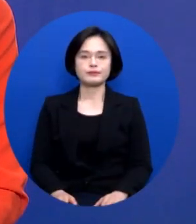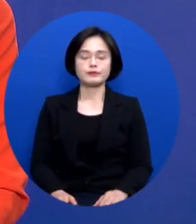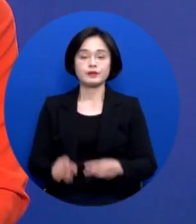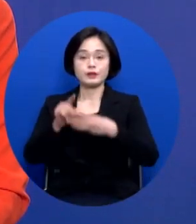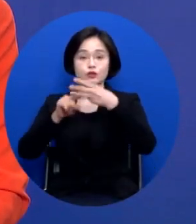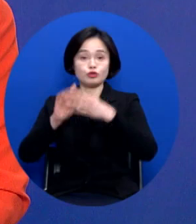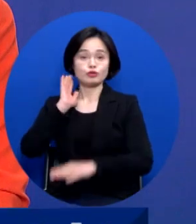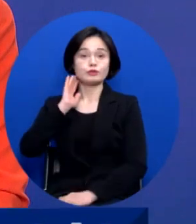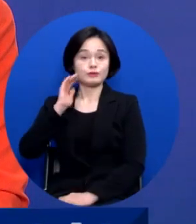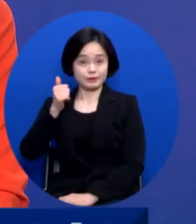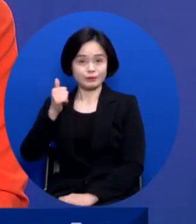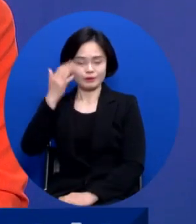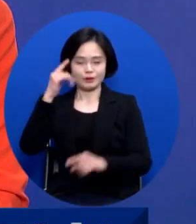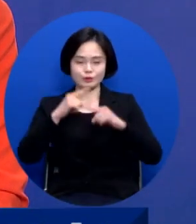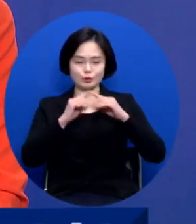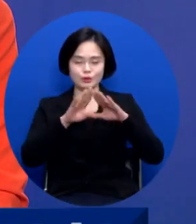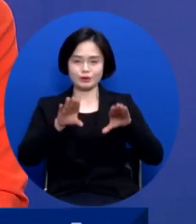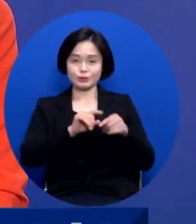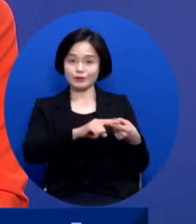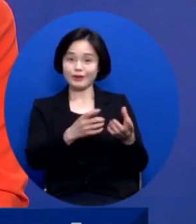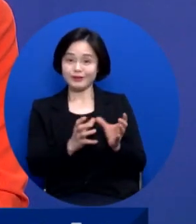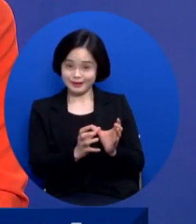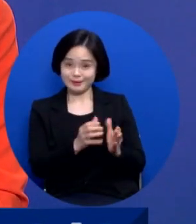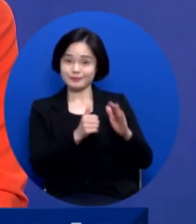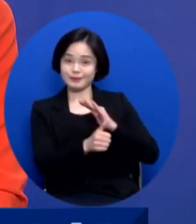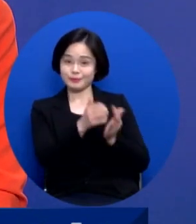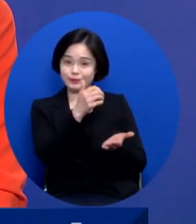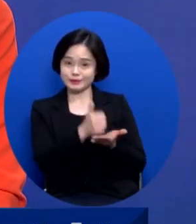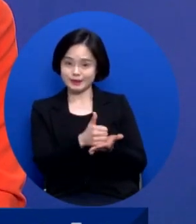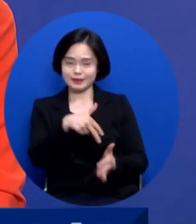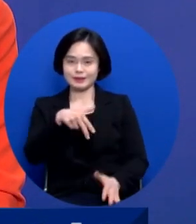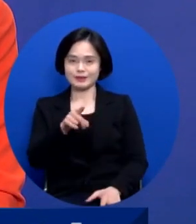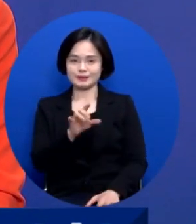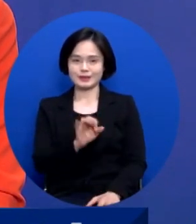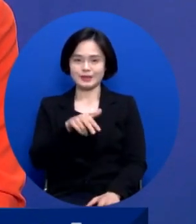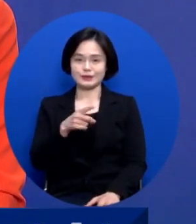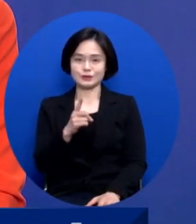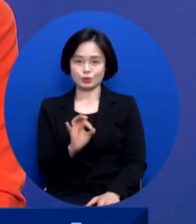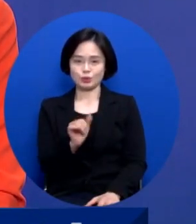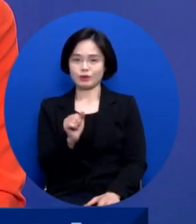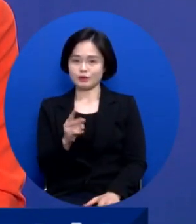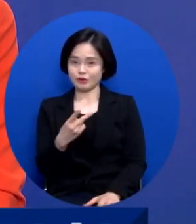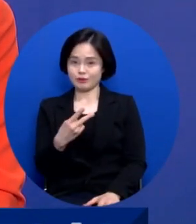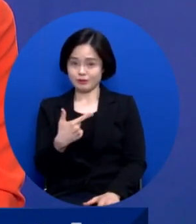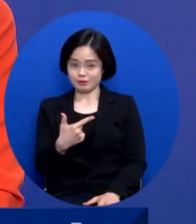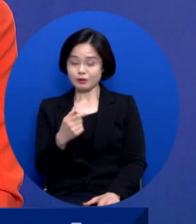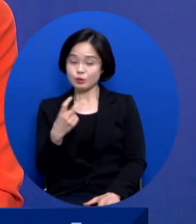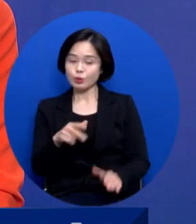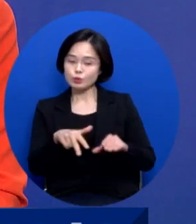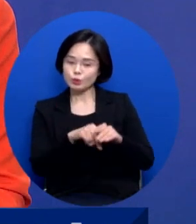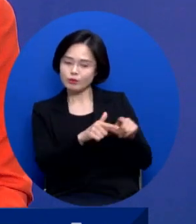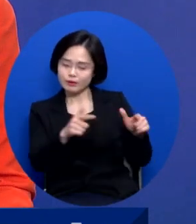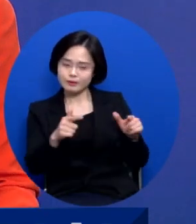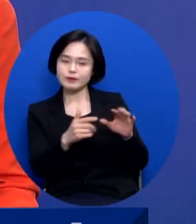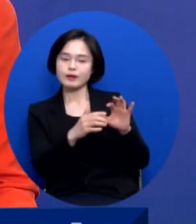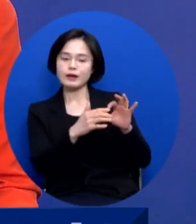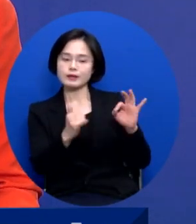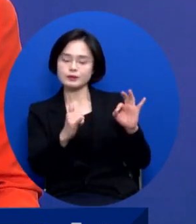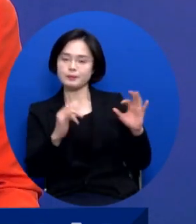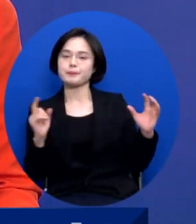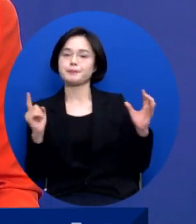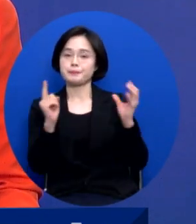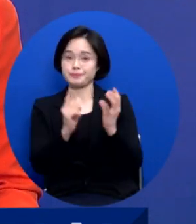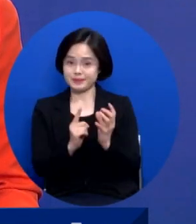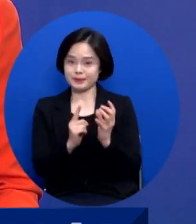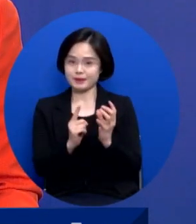윤석열 대통령이 한국교회 총연합 장종현 대표회장 등 10여 명의 종교계 지도자들과 만나 오찬을 나눴습니다. 윤